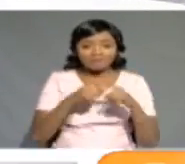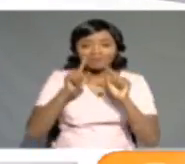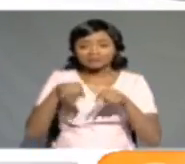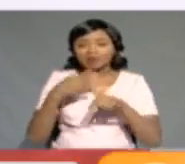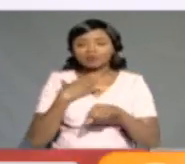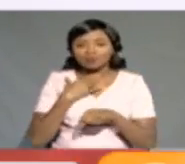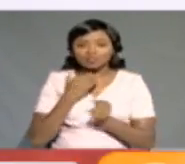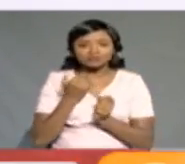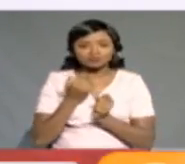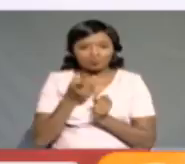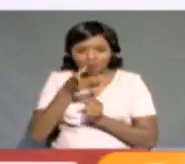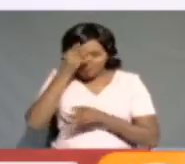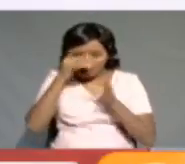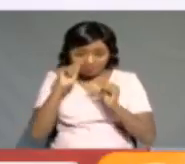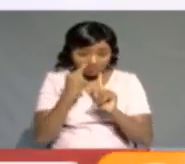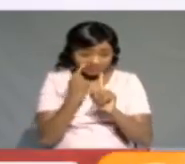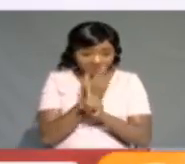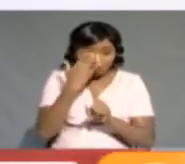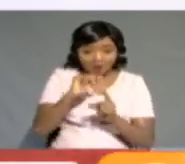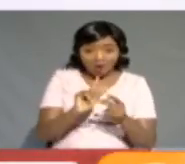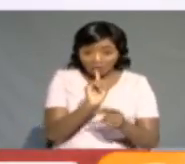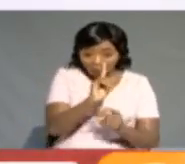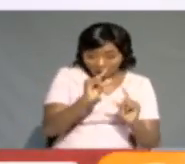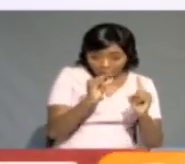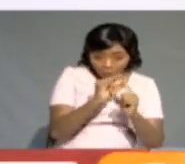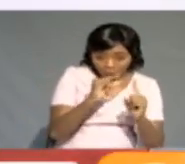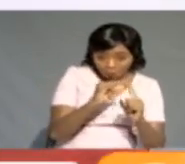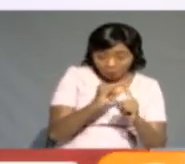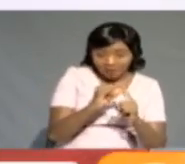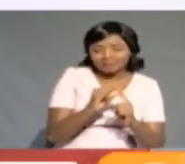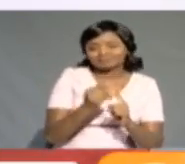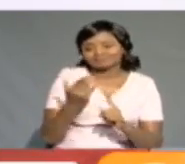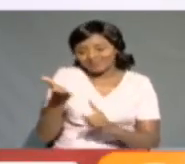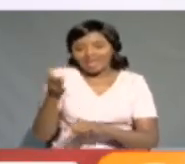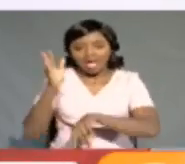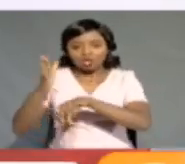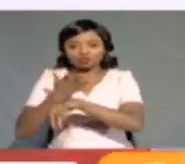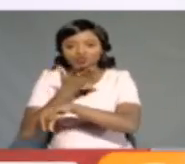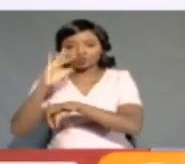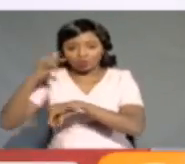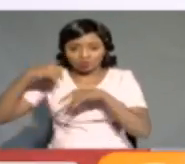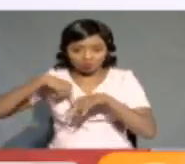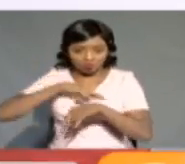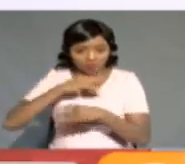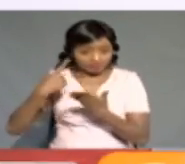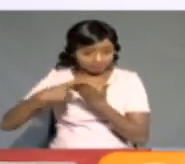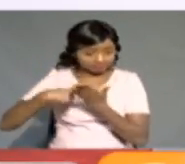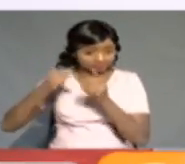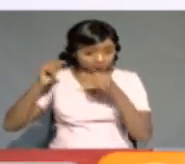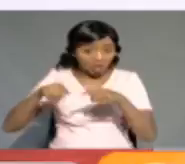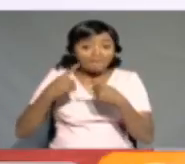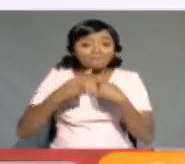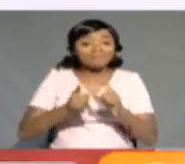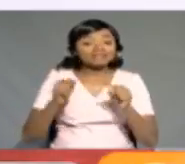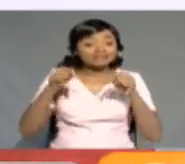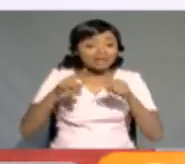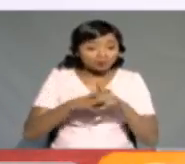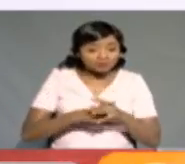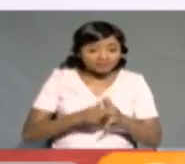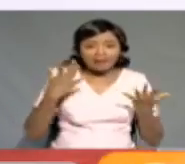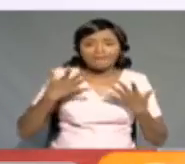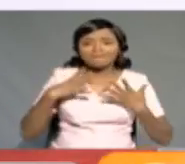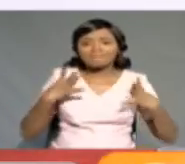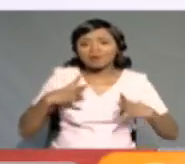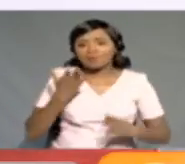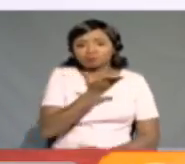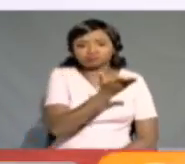mambo tofauti, maana neno moja hapo limetumiwa kwenye wimbo ambao tutakuwa tunaujadili hii leo. Hata hivyo tunataka kuanza mtaani hii